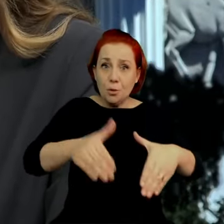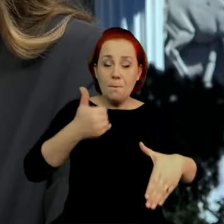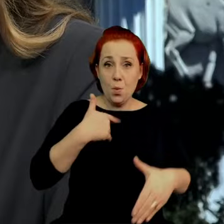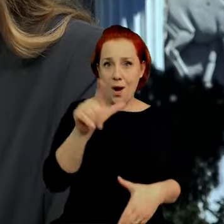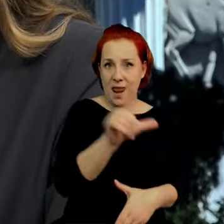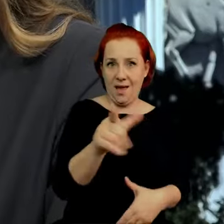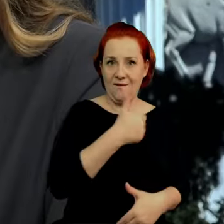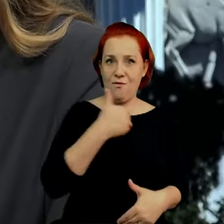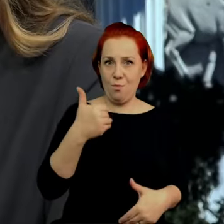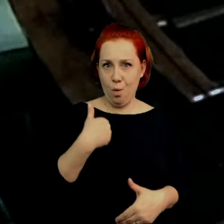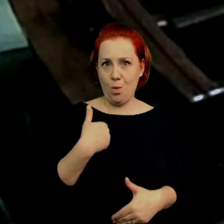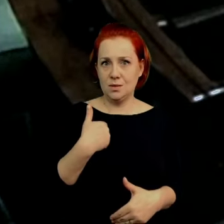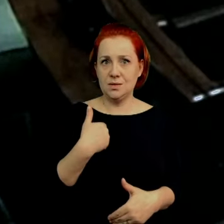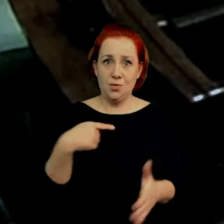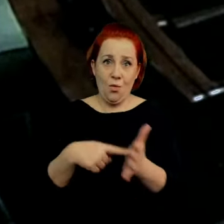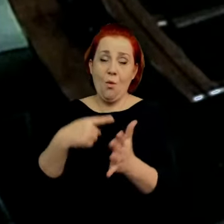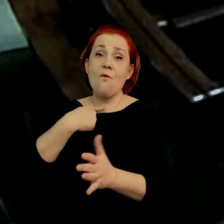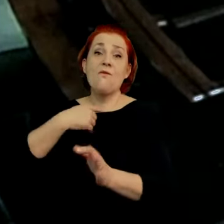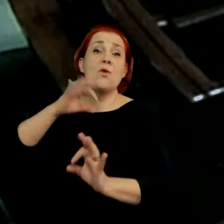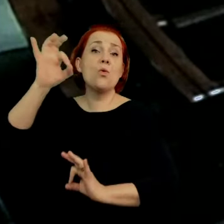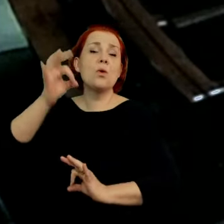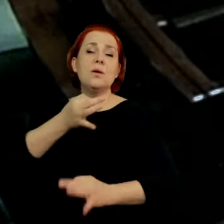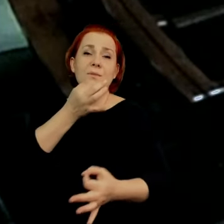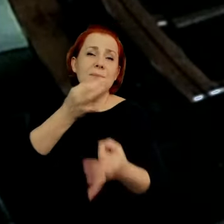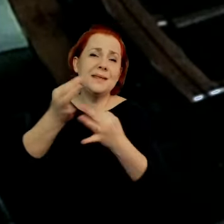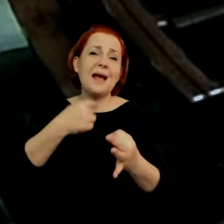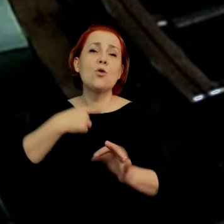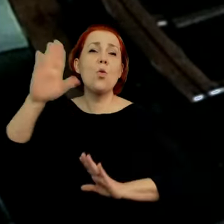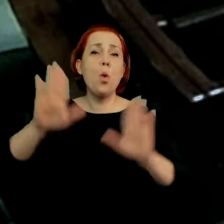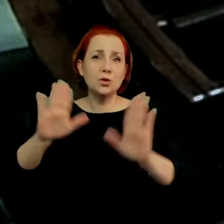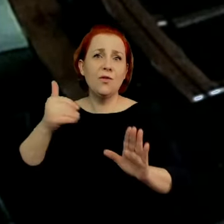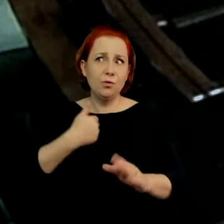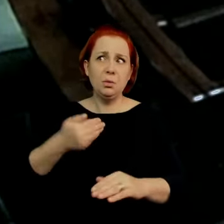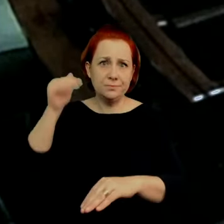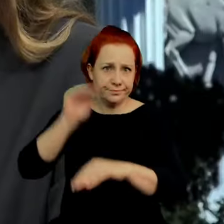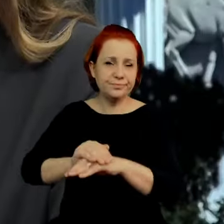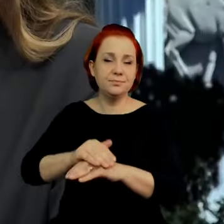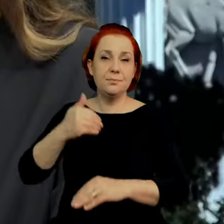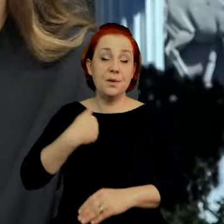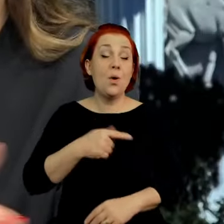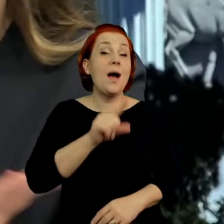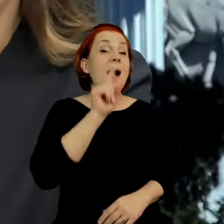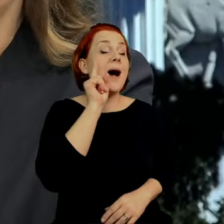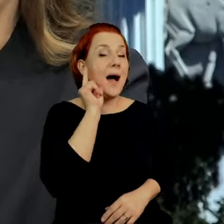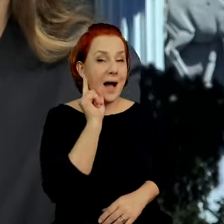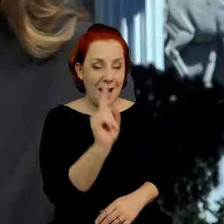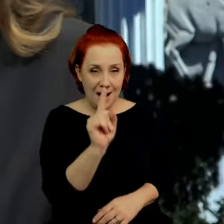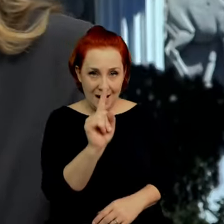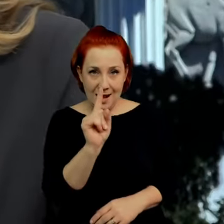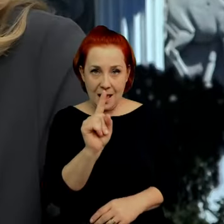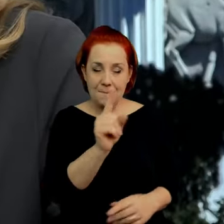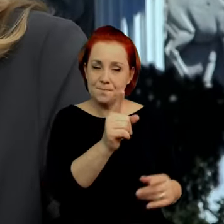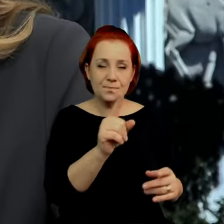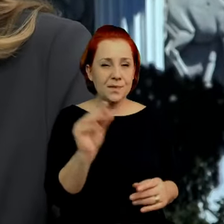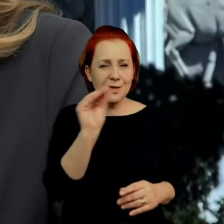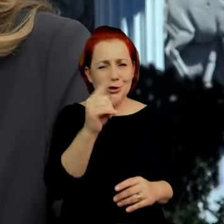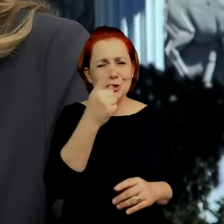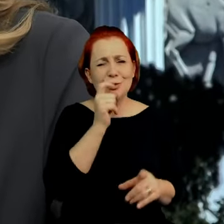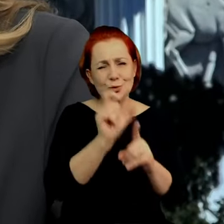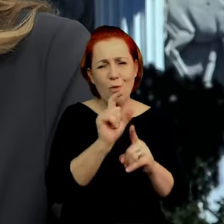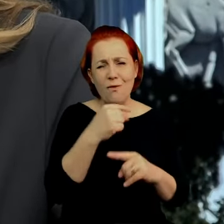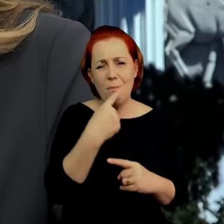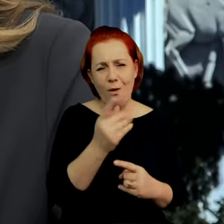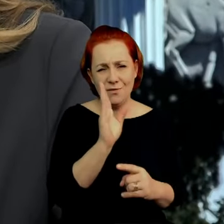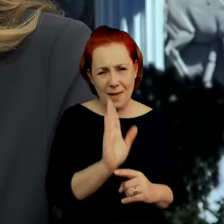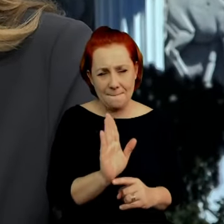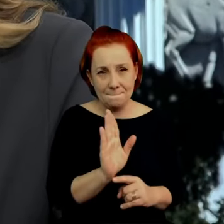by pewnie w tym referendum tak zagłosowali, tak? Pani poseł, ale, pani oczywiście... Ale wróciłam z taką... Jeszcze jedno słowo, pani redaktor, ale